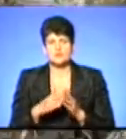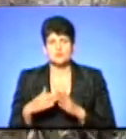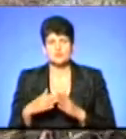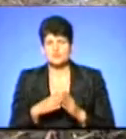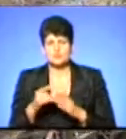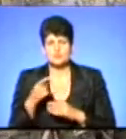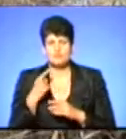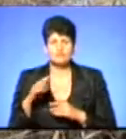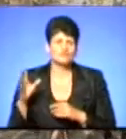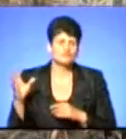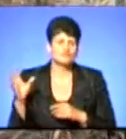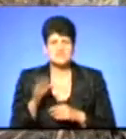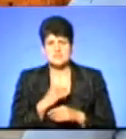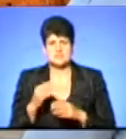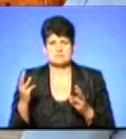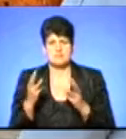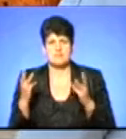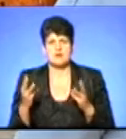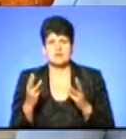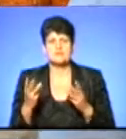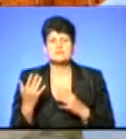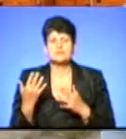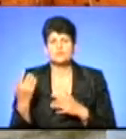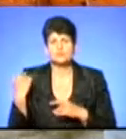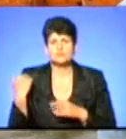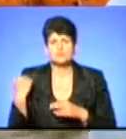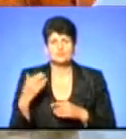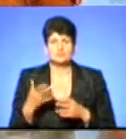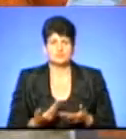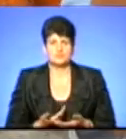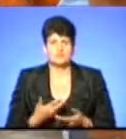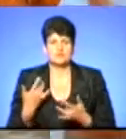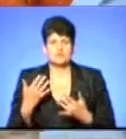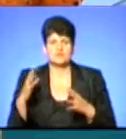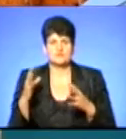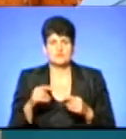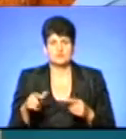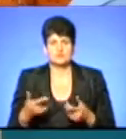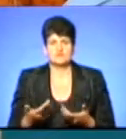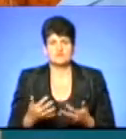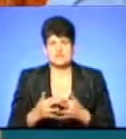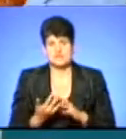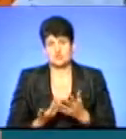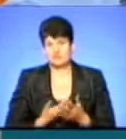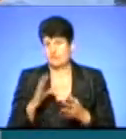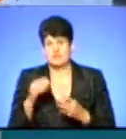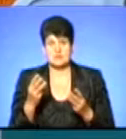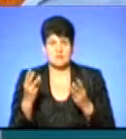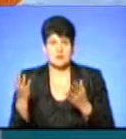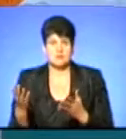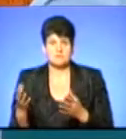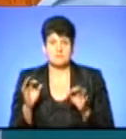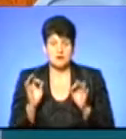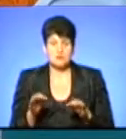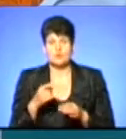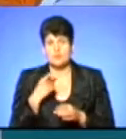каже, тут всі спалюють рослини. Відколи ми тут живемо, відколи люди всі в селі живуть, всі палять. Правильно говорить